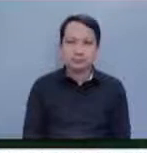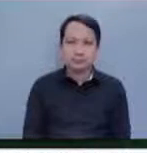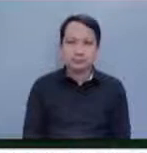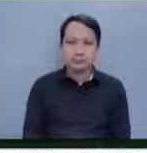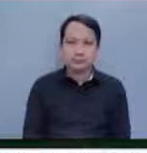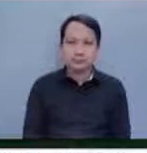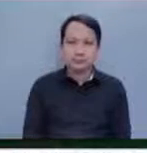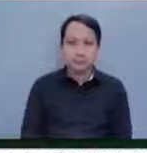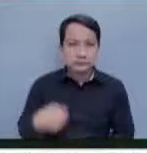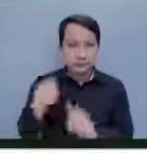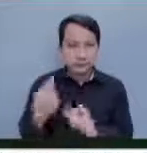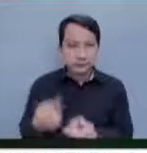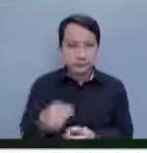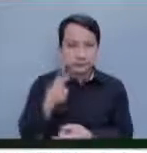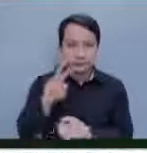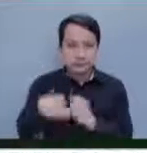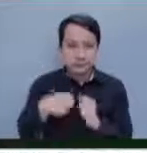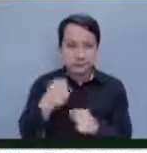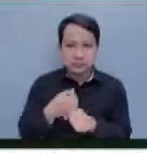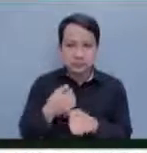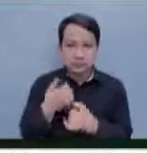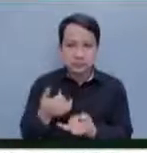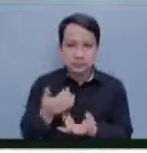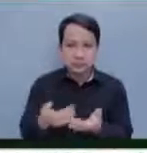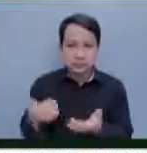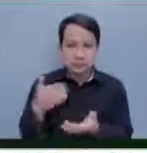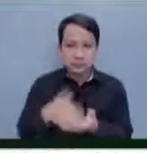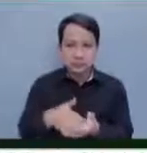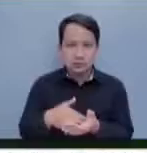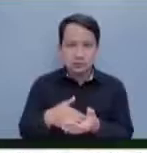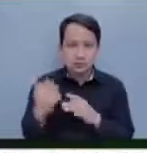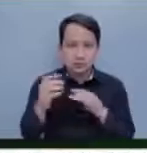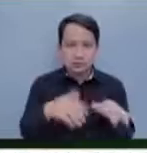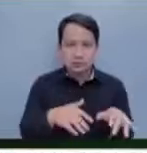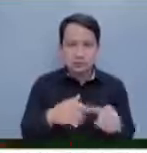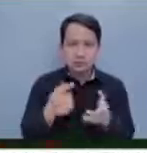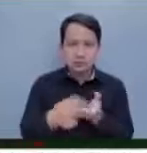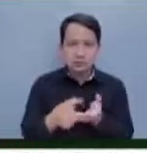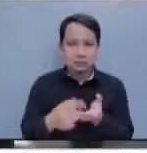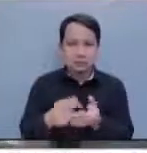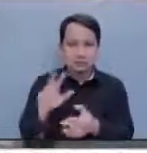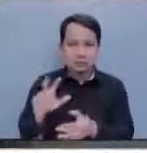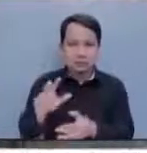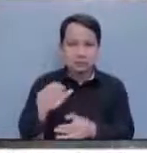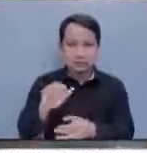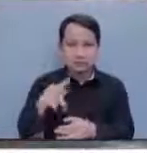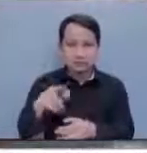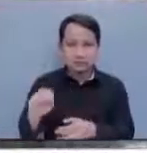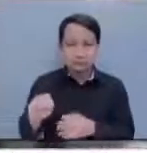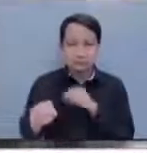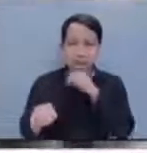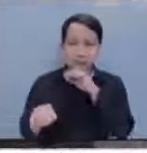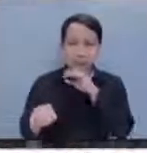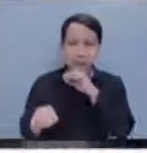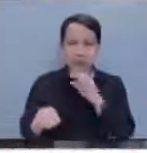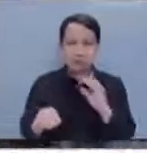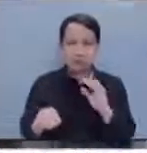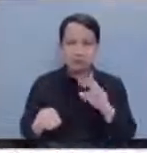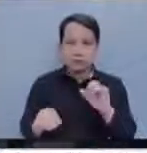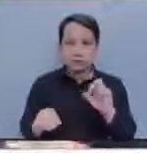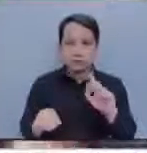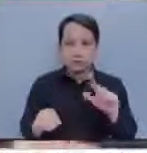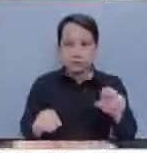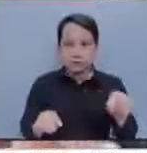Makalipas ang dalawang taon, ngayon lang ulit pumasok sa eskwelahan ang grade 3 na apo ni Lola Corazon. Anya, napilitan lang talaga